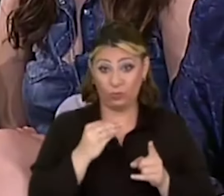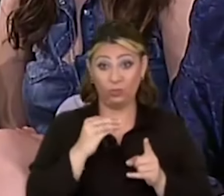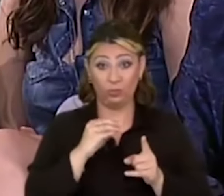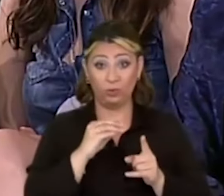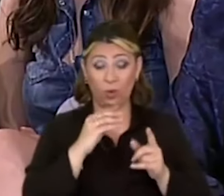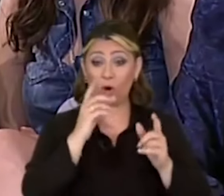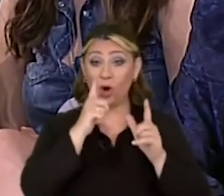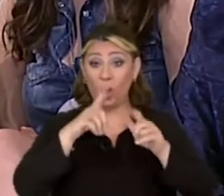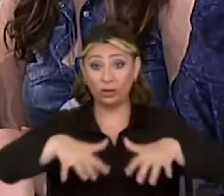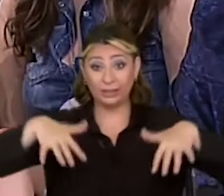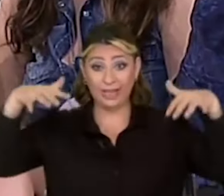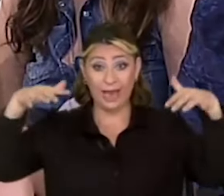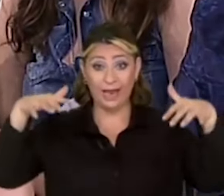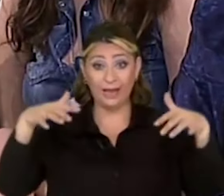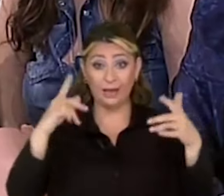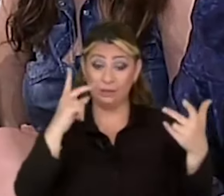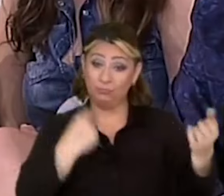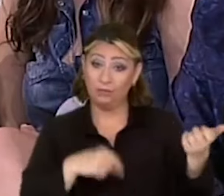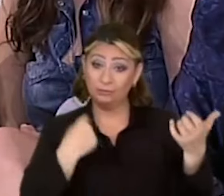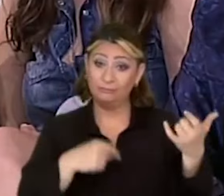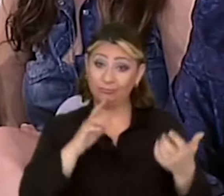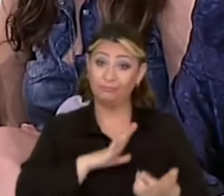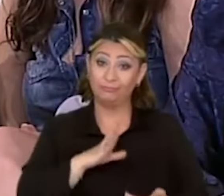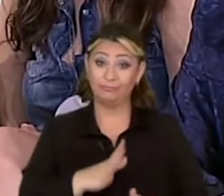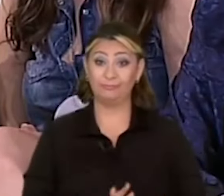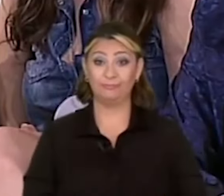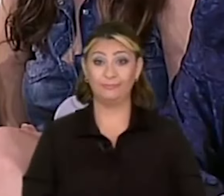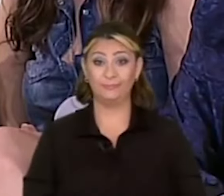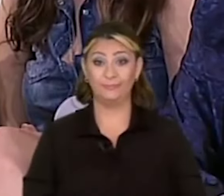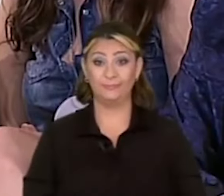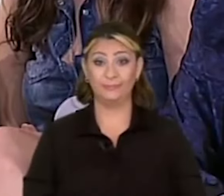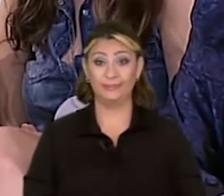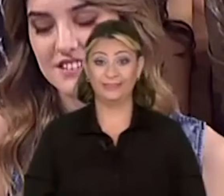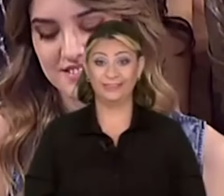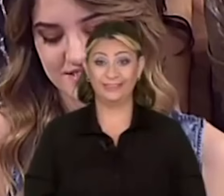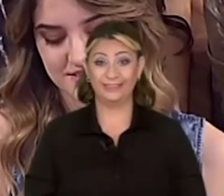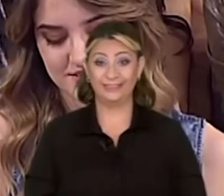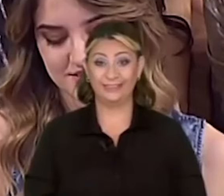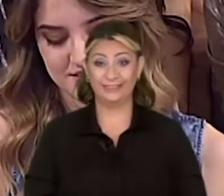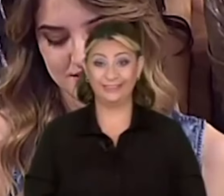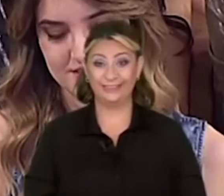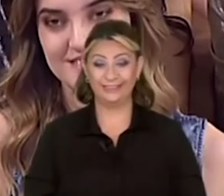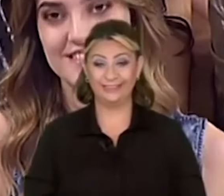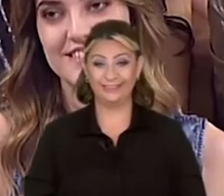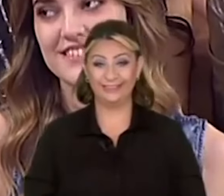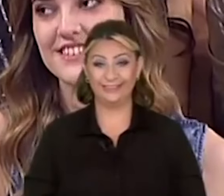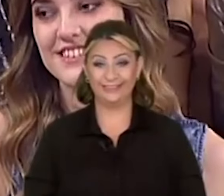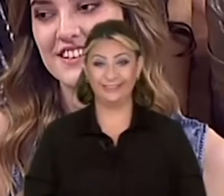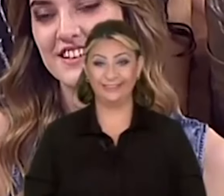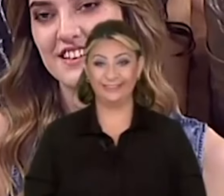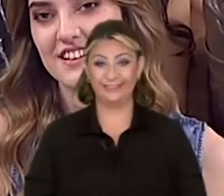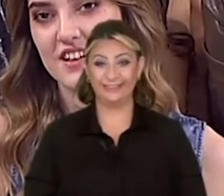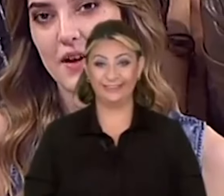Resmen konserde iki bastan hatırlıyorum yani. John Mayall Blues Brothers'da vardı bir zamanlar hatırlarsın.